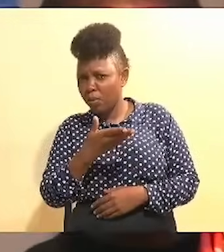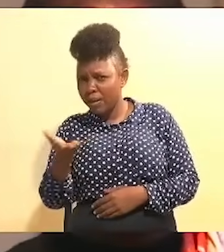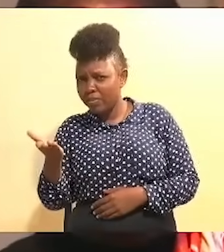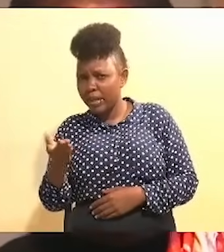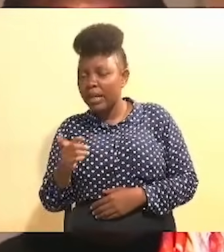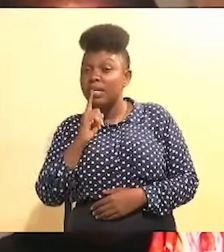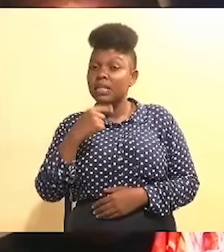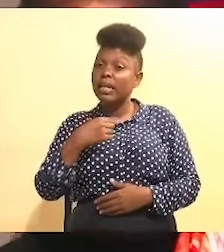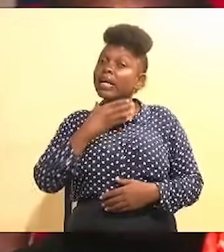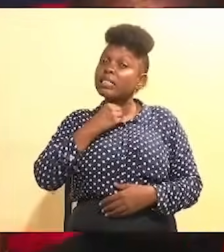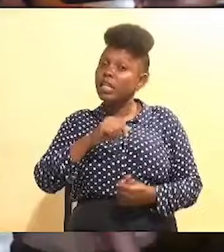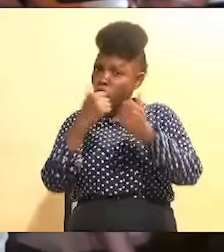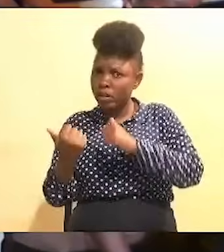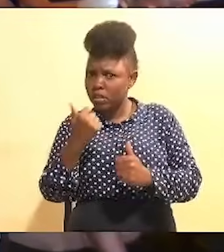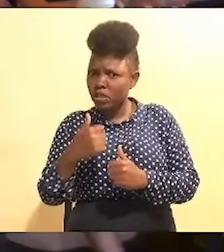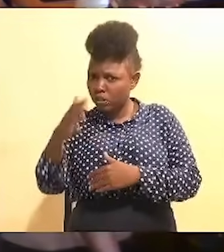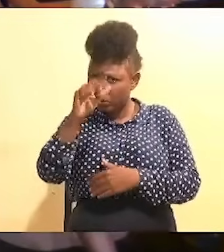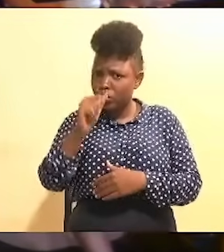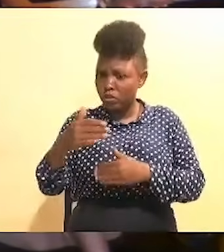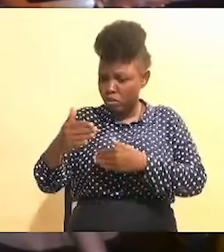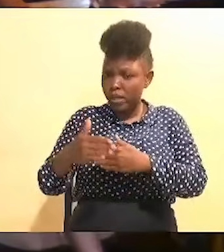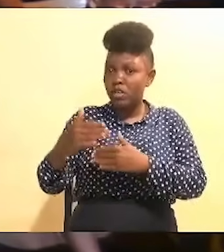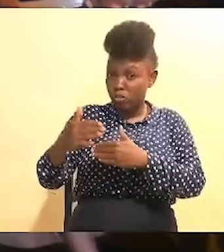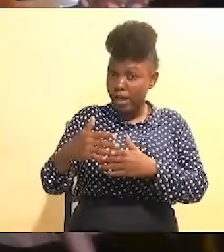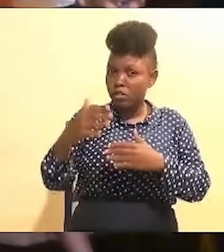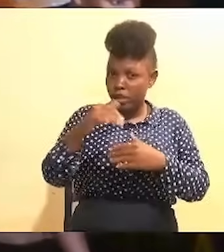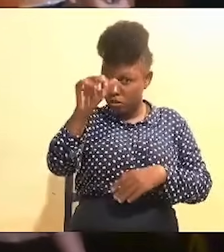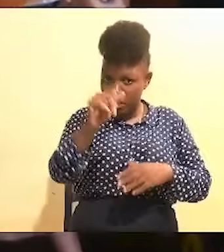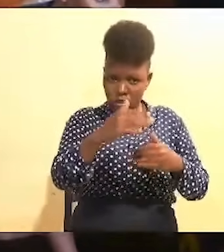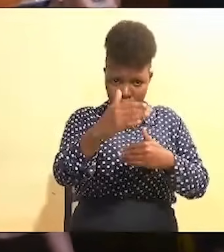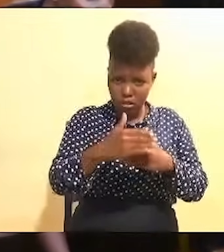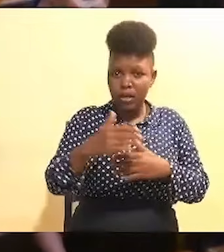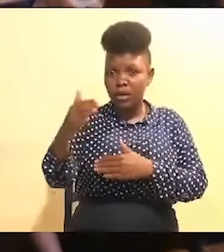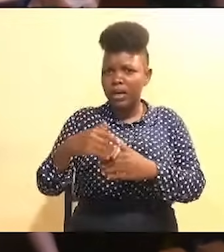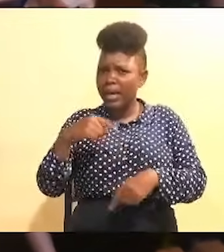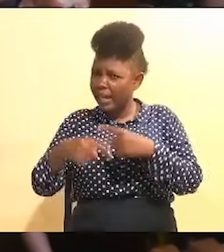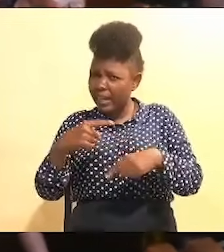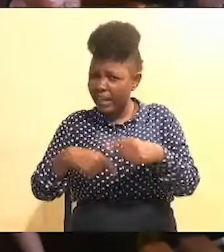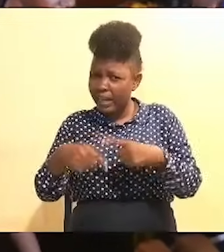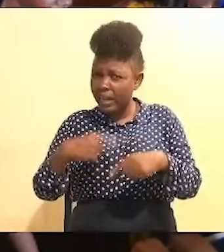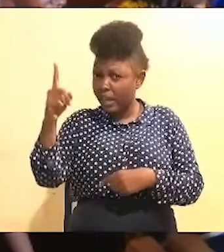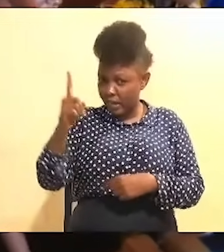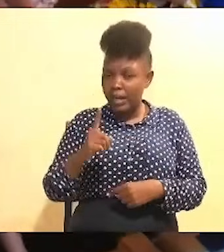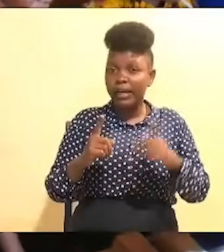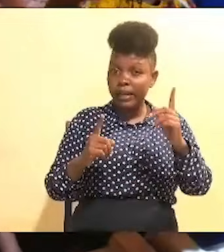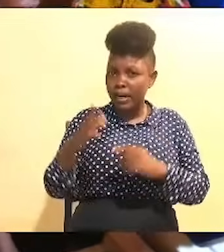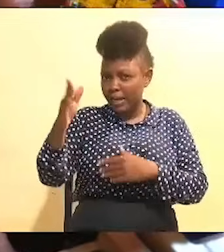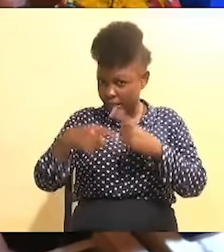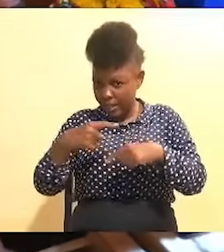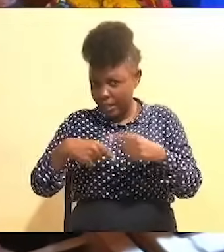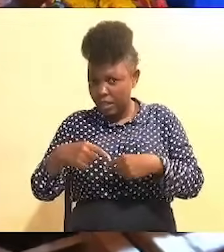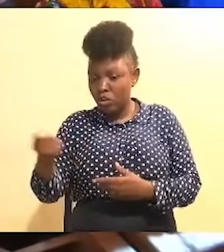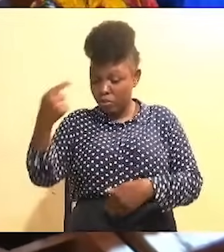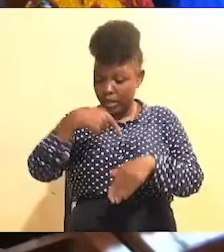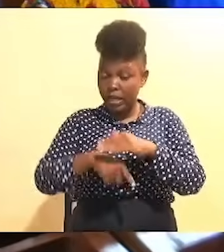nahitaji kubatizwa? Naomba uweze kusogea, naomba usogee. Sogea, sogea, sogea. Endelea kuja, endelea kuja, endelea kuja. Tunaingia